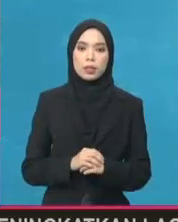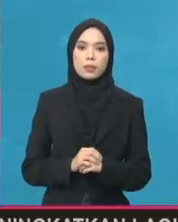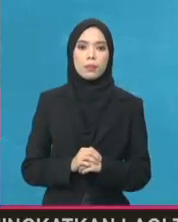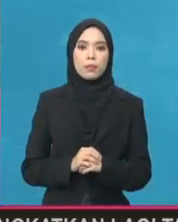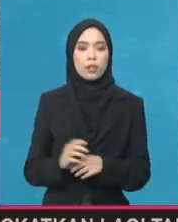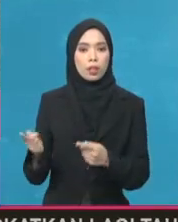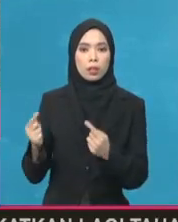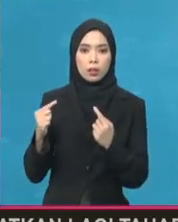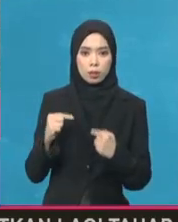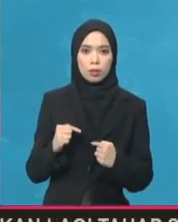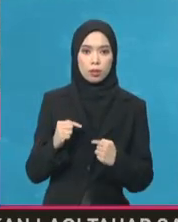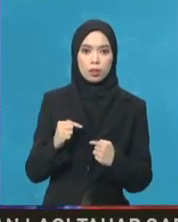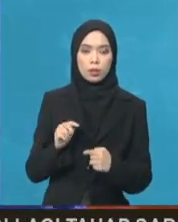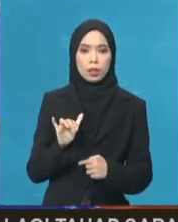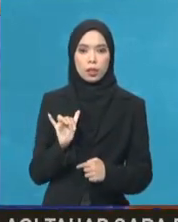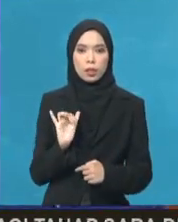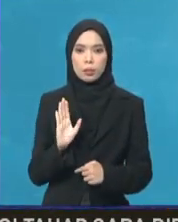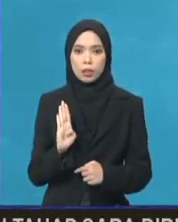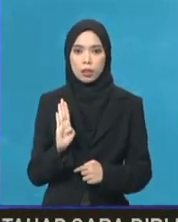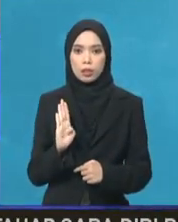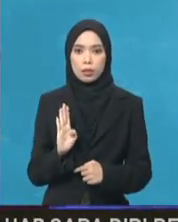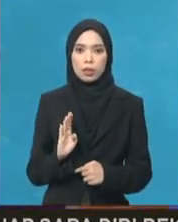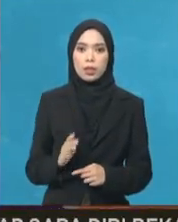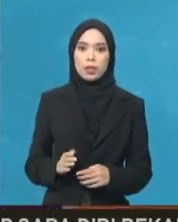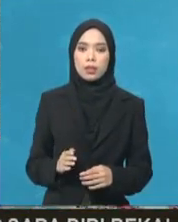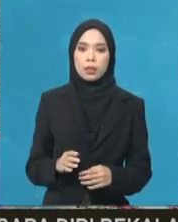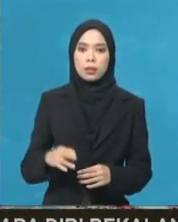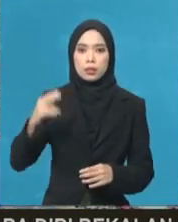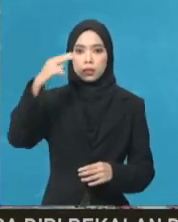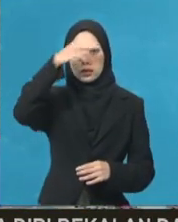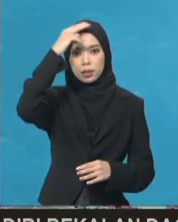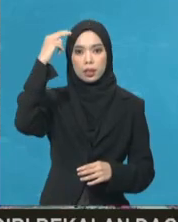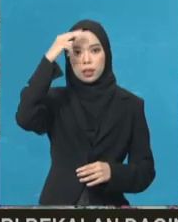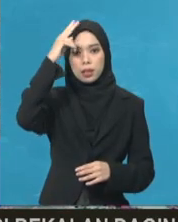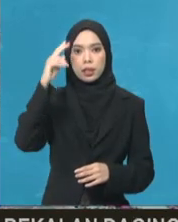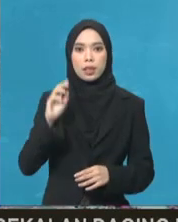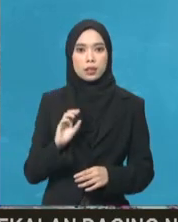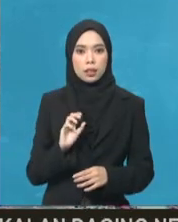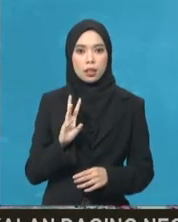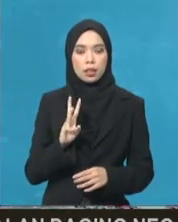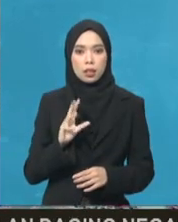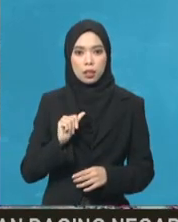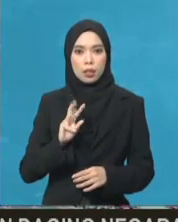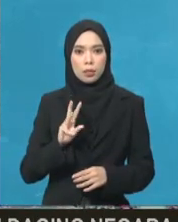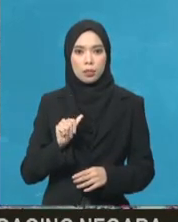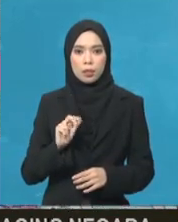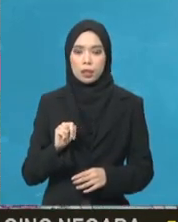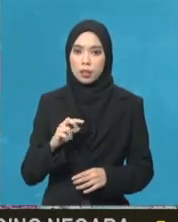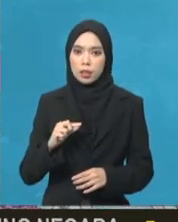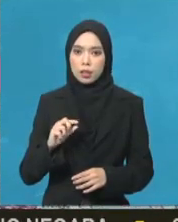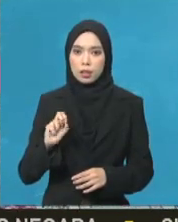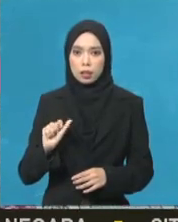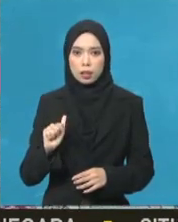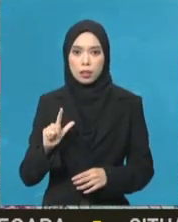Hai juga hadir yang berformat behind orang kaya padu ke seri utama Dato Paduka Sri Setyo Haji Awang Salemba band